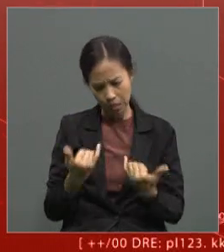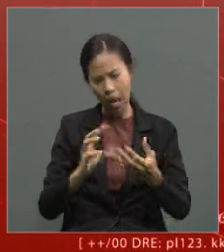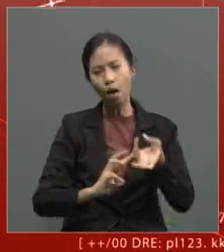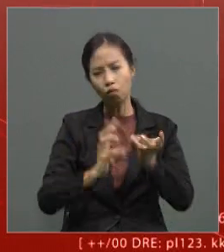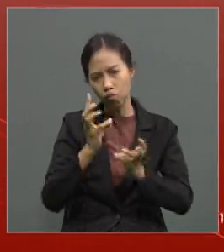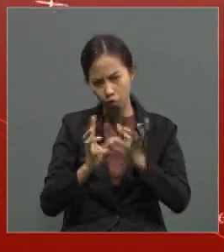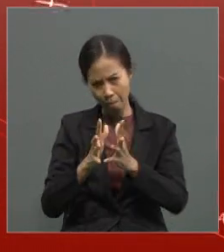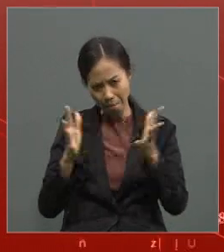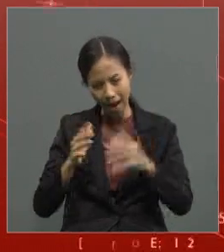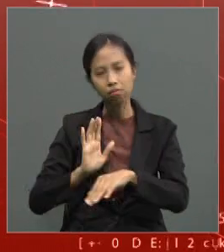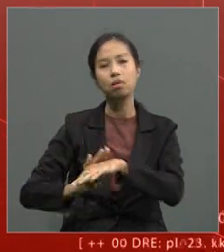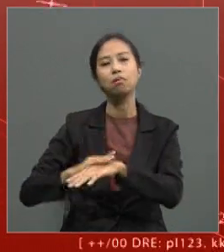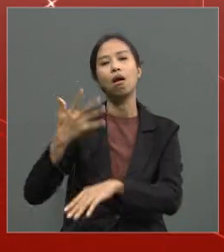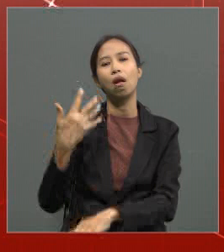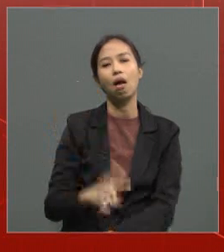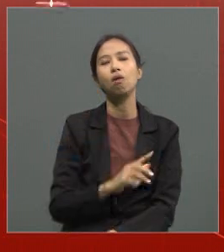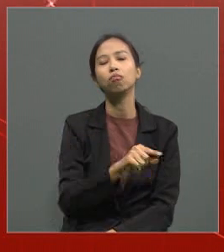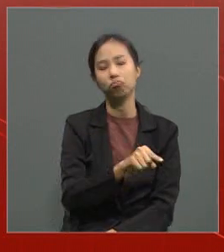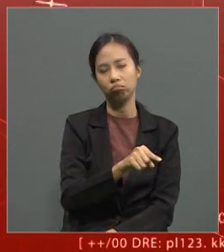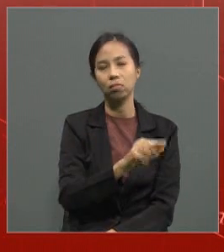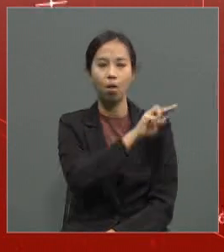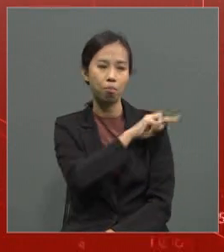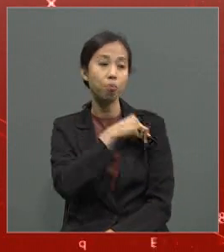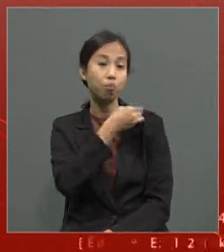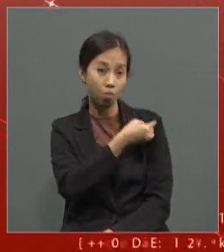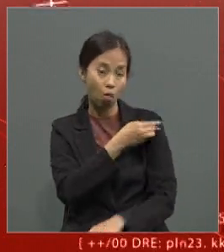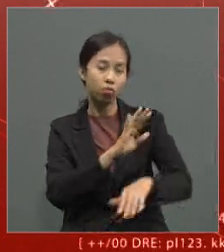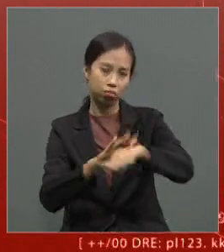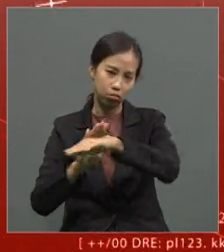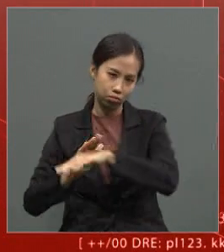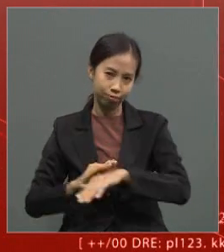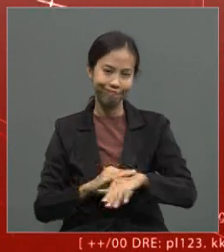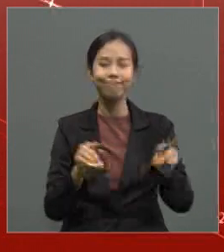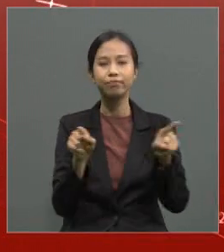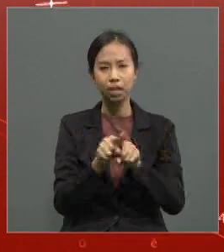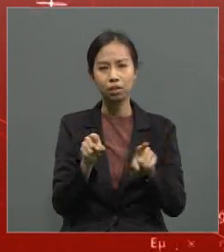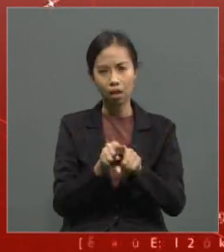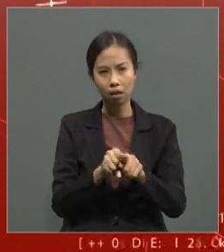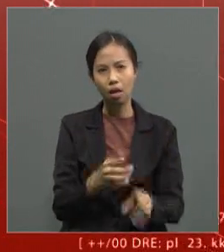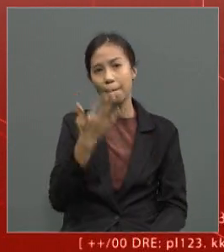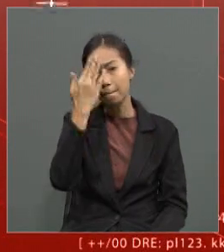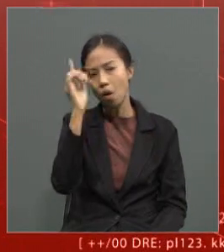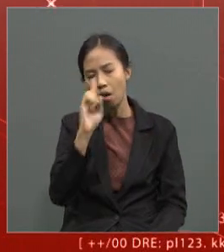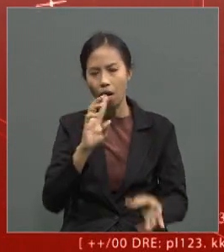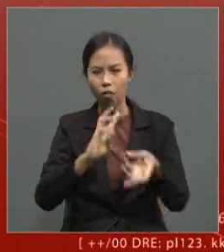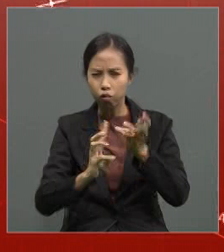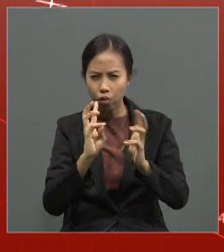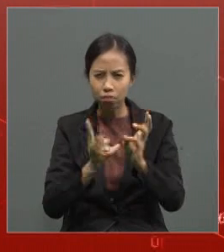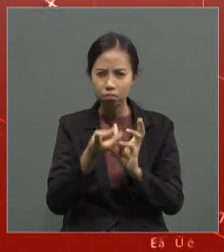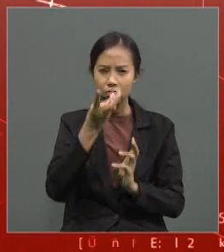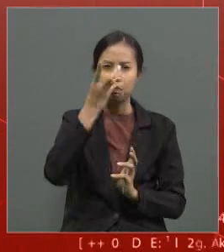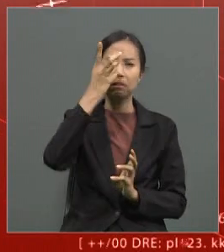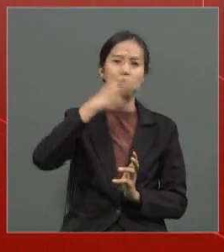PM 2.5นั่นเองนะคะแพทย์เองก็เตือนคนเป็นโรคนี้เยอะมากทีเดียวสาเหตุก็เพราะเจ้าฝุ่นจิ๋วนี่แหละ